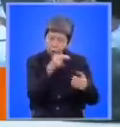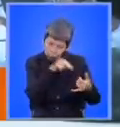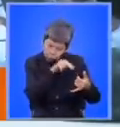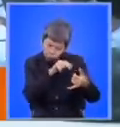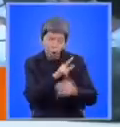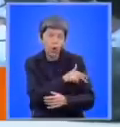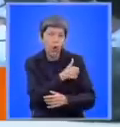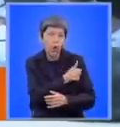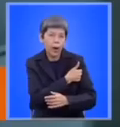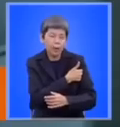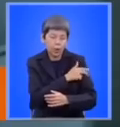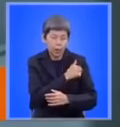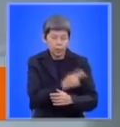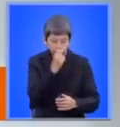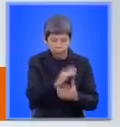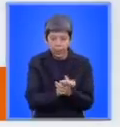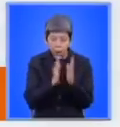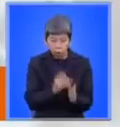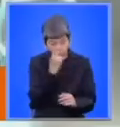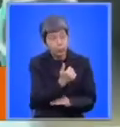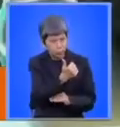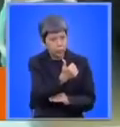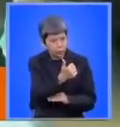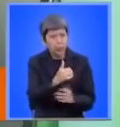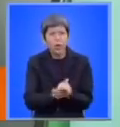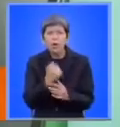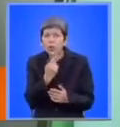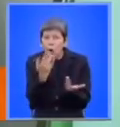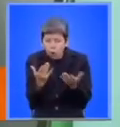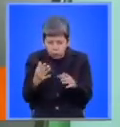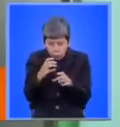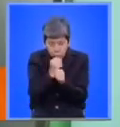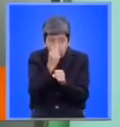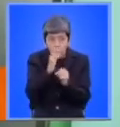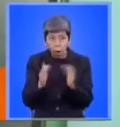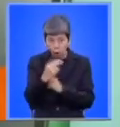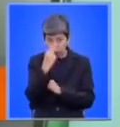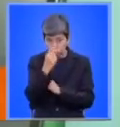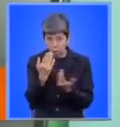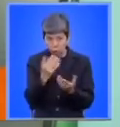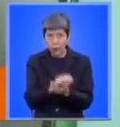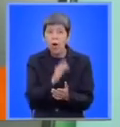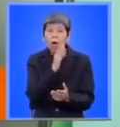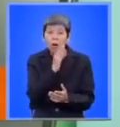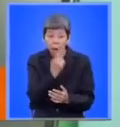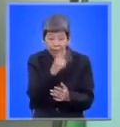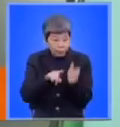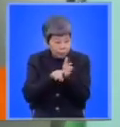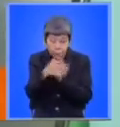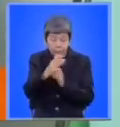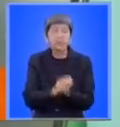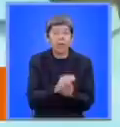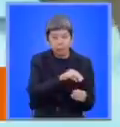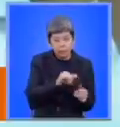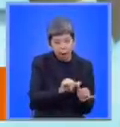ที่โรงพยาบาลสมเด็จพระนางเจ้าสิริกิติ์ทั้งหมดอาการดีขึ้นค่ะแต่ต้องรอผลตรวจจากห้องปฏิบัติการอีกครั้งหากไม่พบเชื้อก็จะนำมา